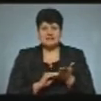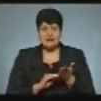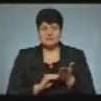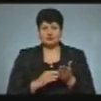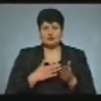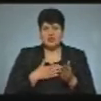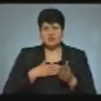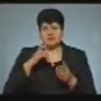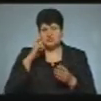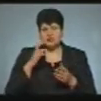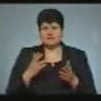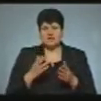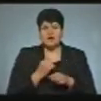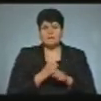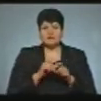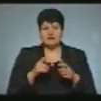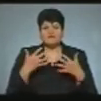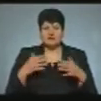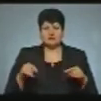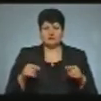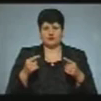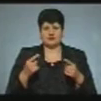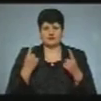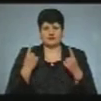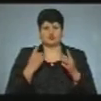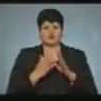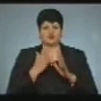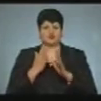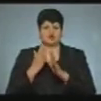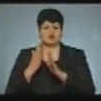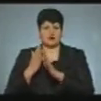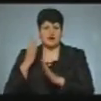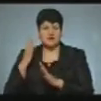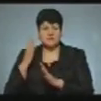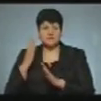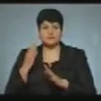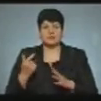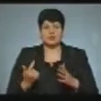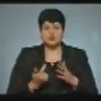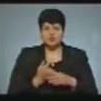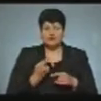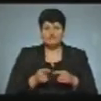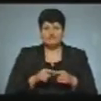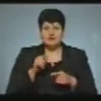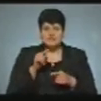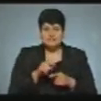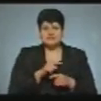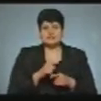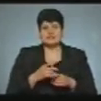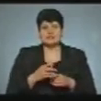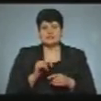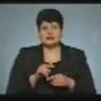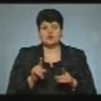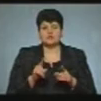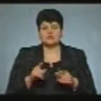принаймні в наших комунальних аптеках вже створюються значні черги. Знову ж таки, це призводить до